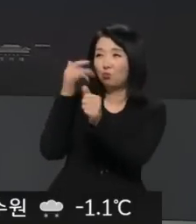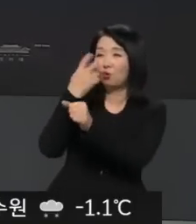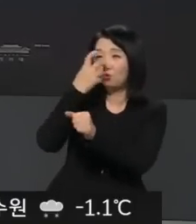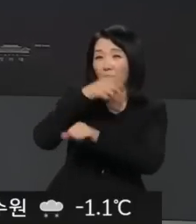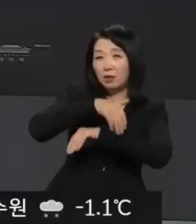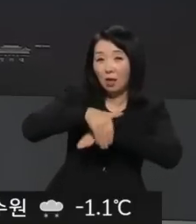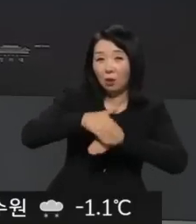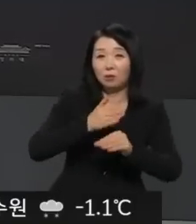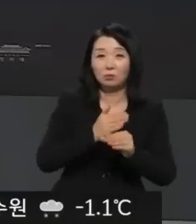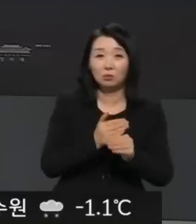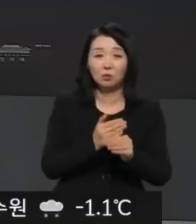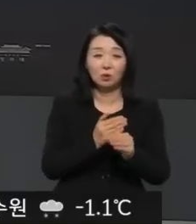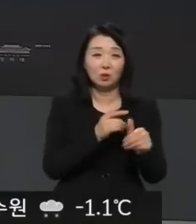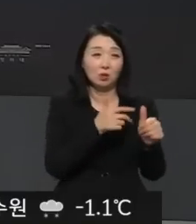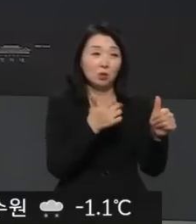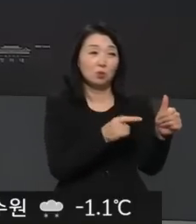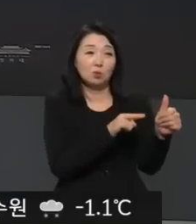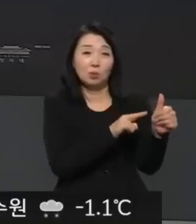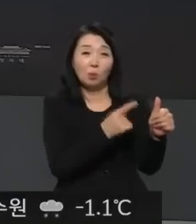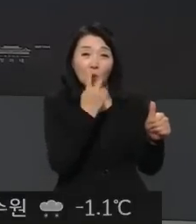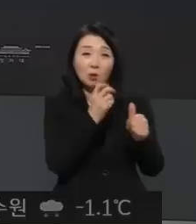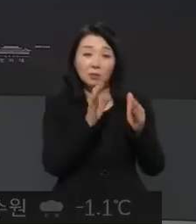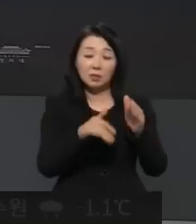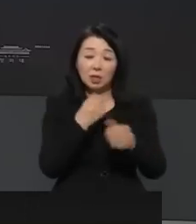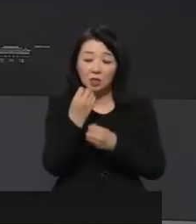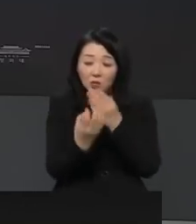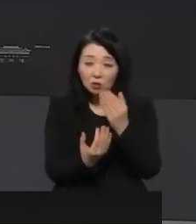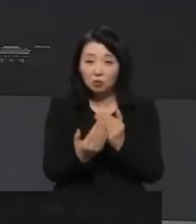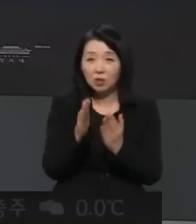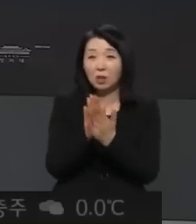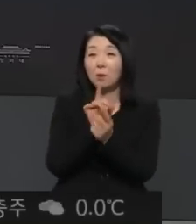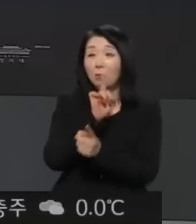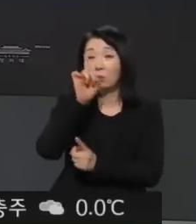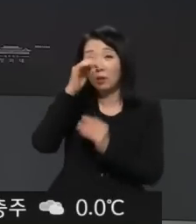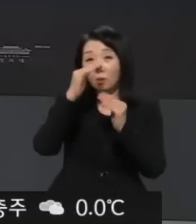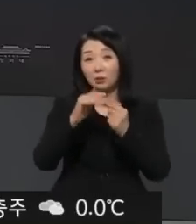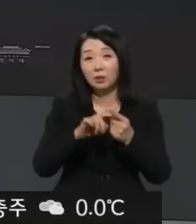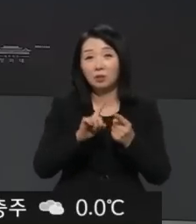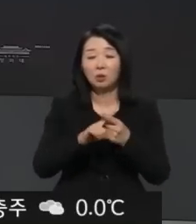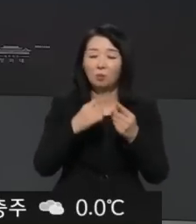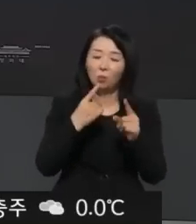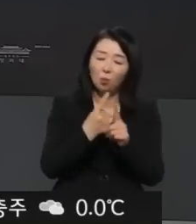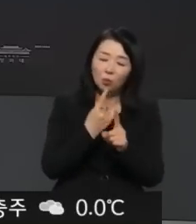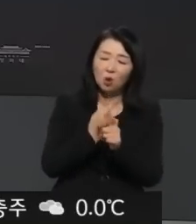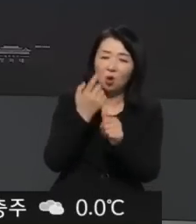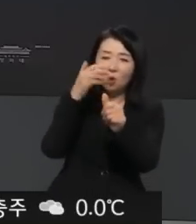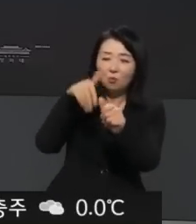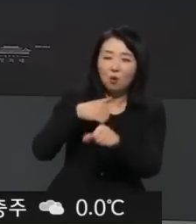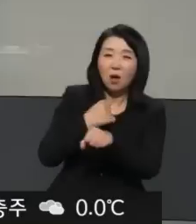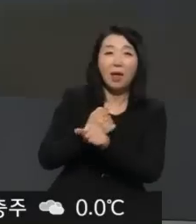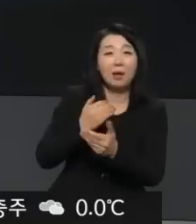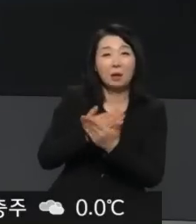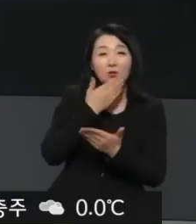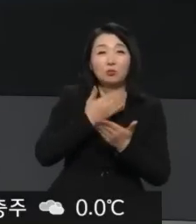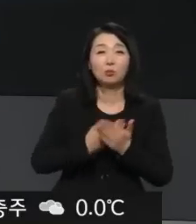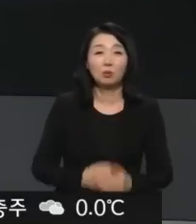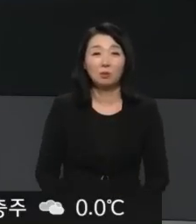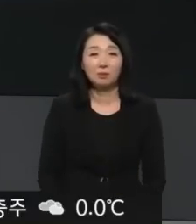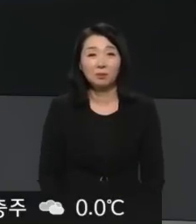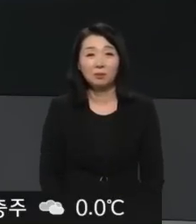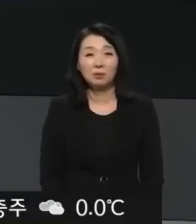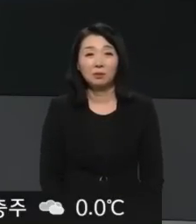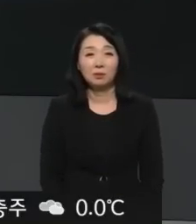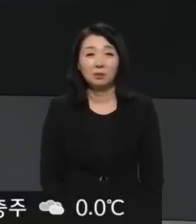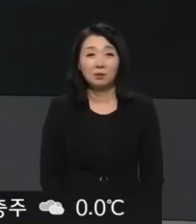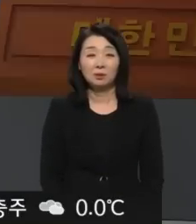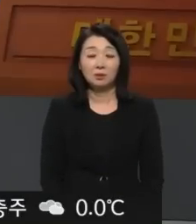있을까요? 오늘 노 전 실장이 검찰에서 진술할 대면 보고 내용 등도 변수가 될 것으로 보입니다. 이 전망은 엇갈리는 가운데